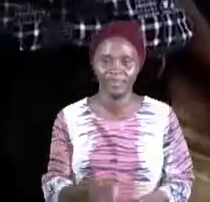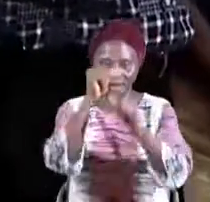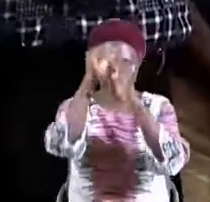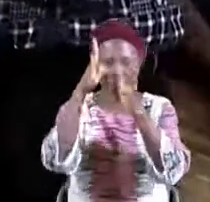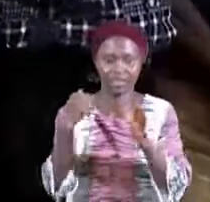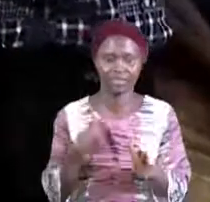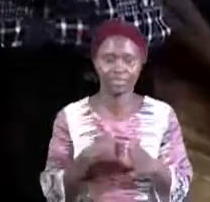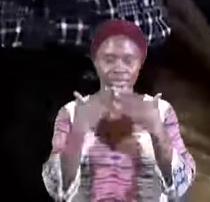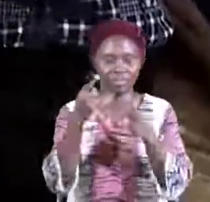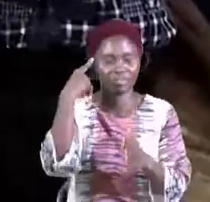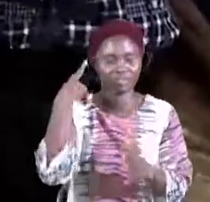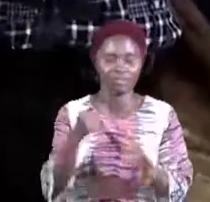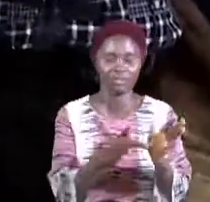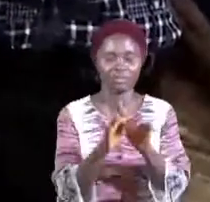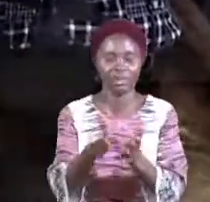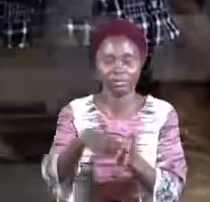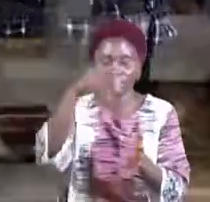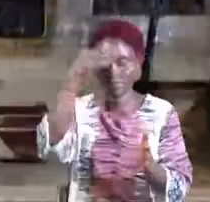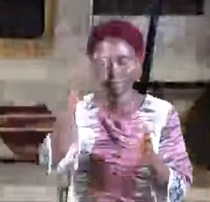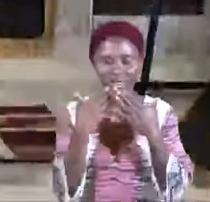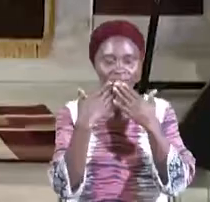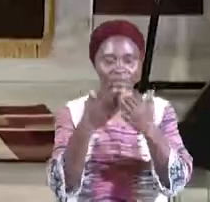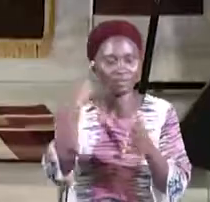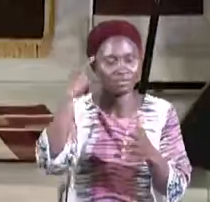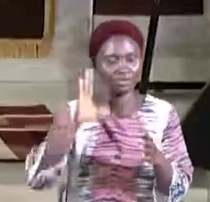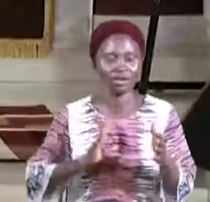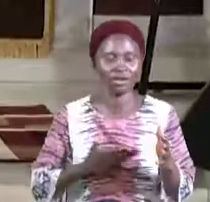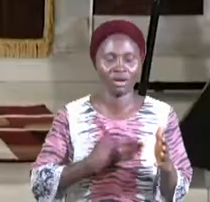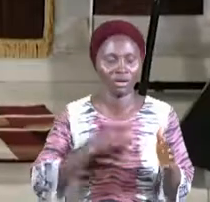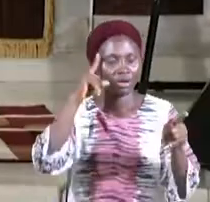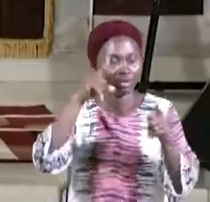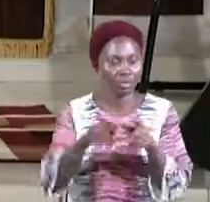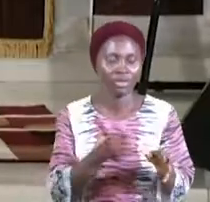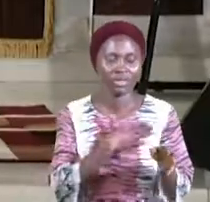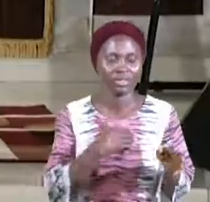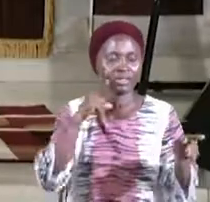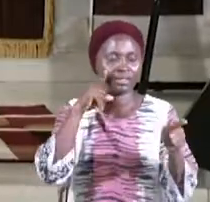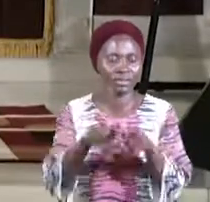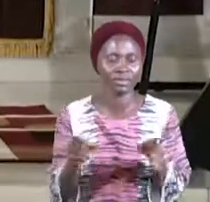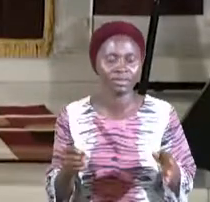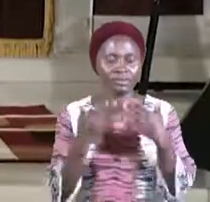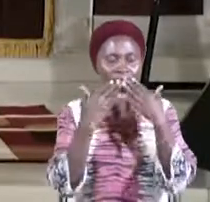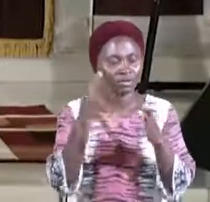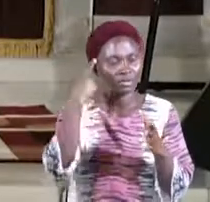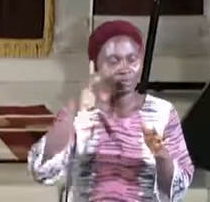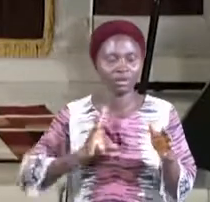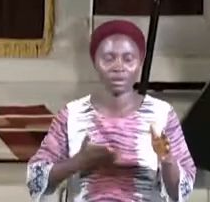Père, nous te remercions pour le tube public. Merci pour nos frères et sœurs. Merci pour nos